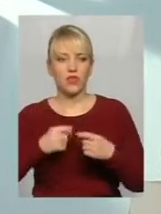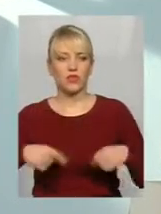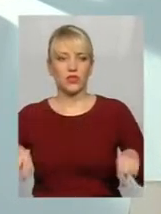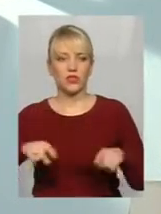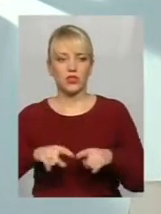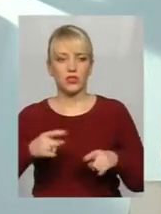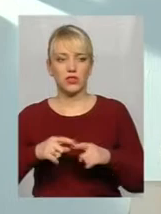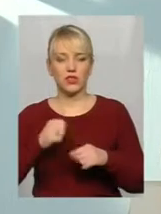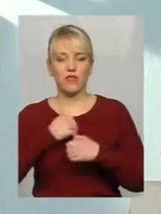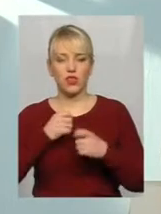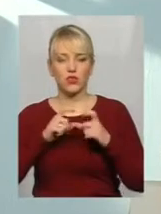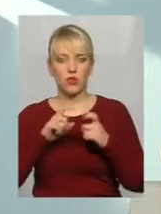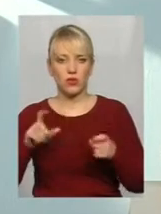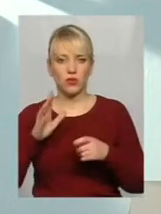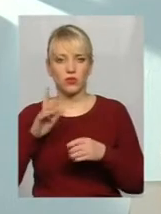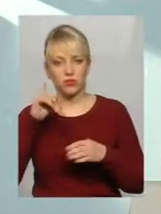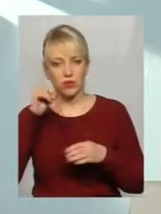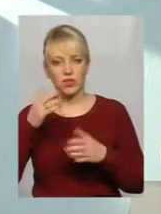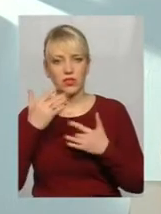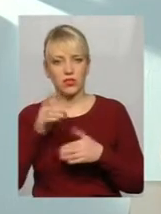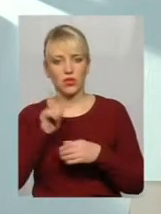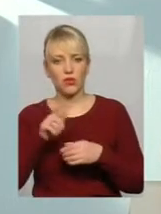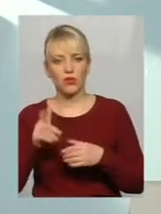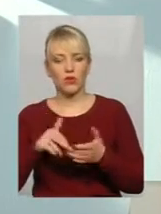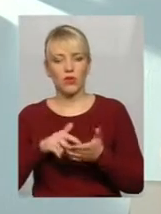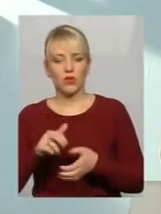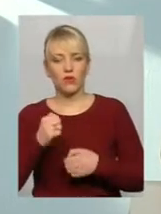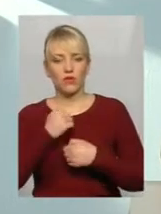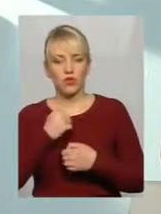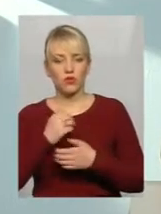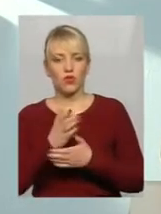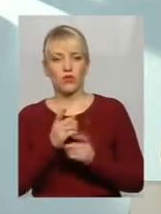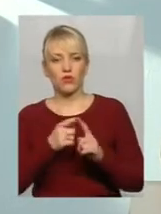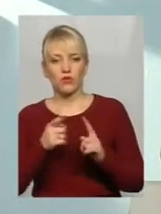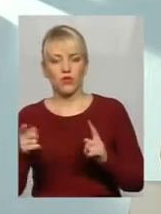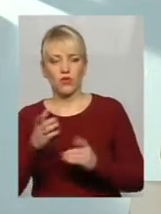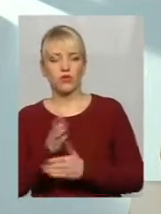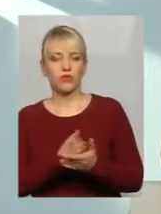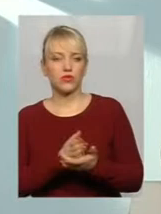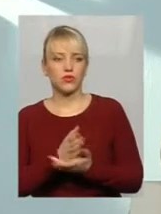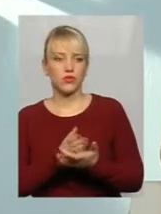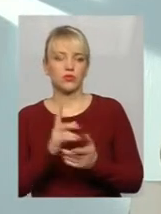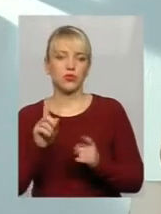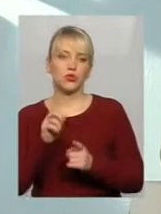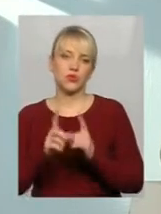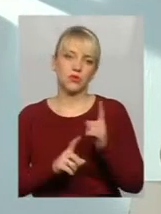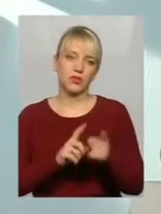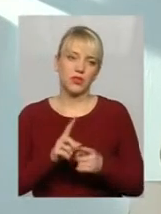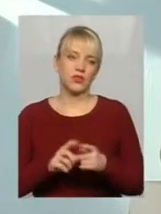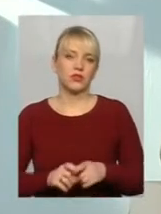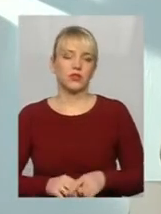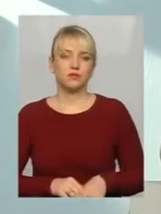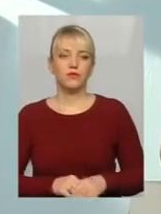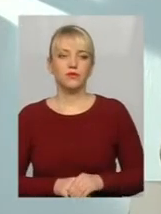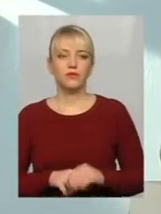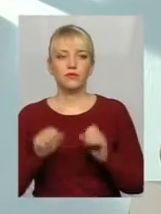воєнкоматах, то ми знаємо, скільки громадян, які проходили військово-строкову службу, прийшли, звільнилися з частини.